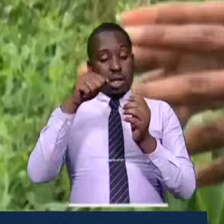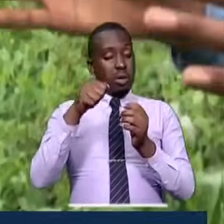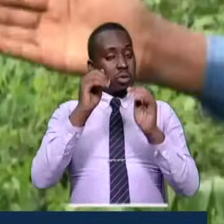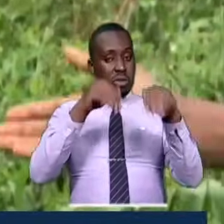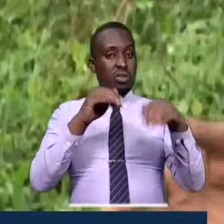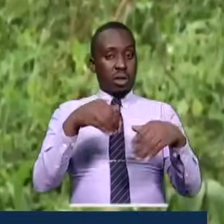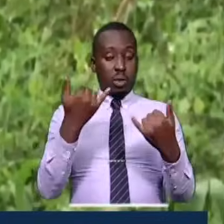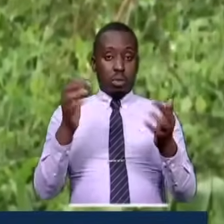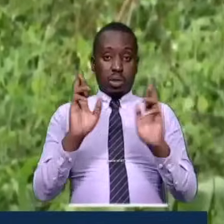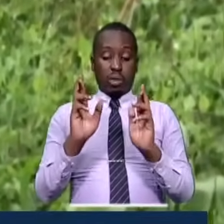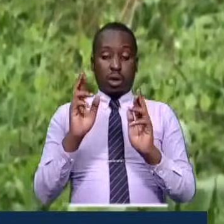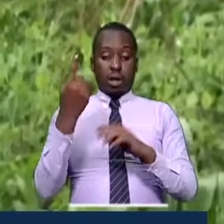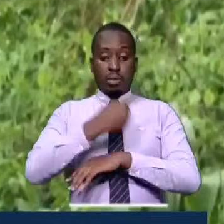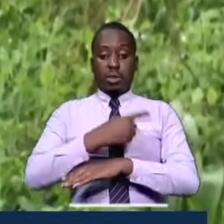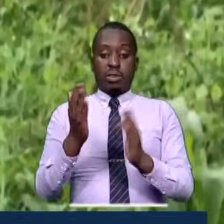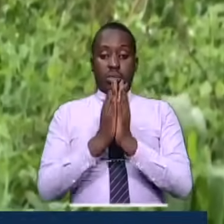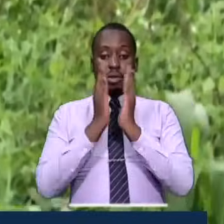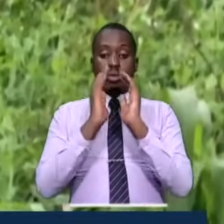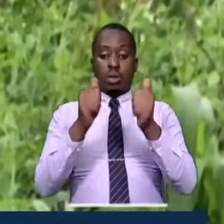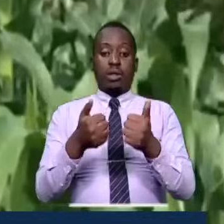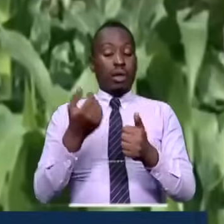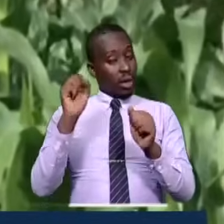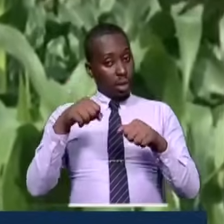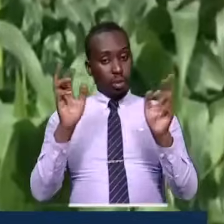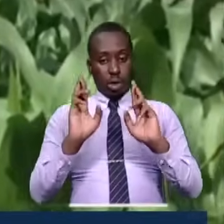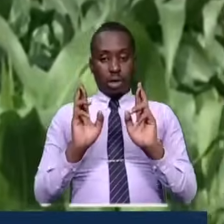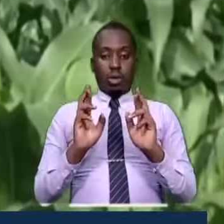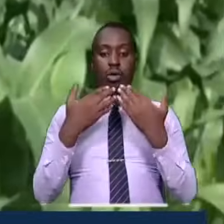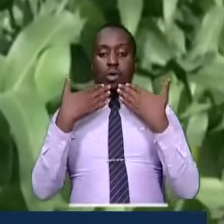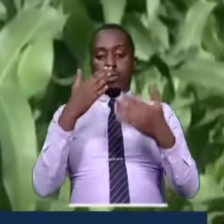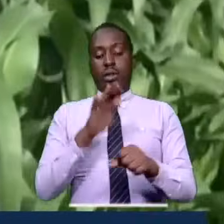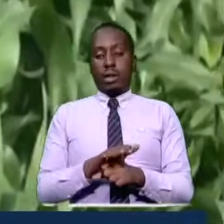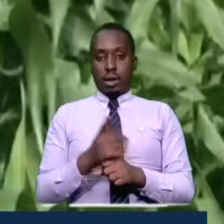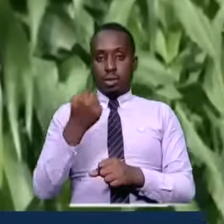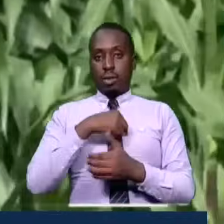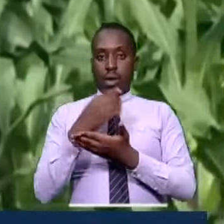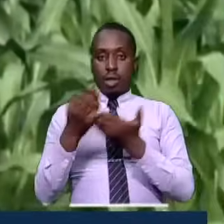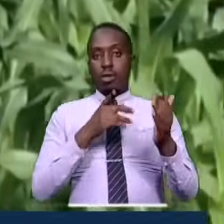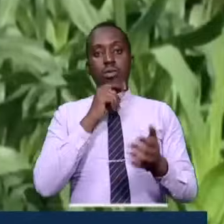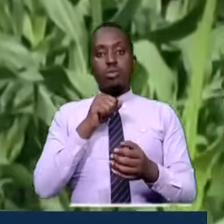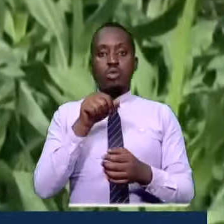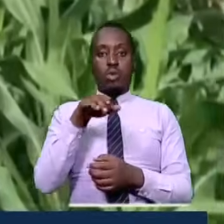turazihinga ubu muritegura iminsi mikuru neza turayitegura urakoze cyane reka twakire n'umuhungu wawe yitwa